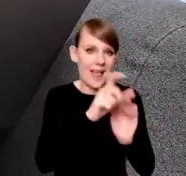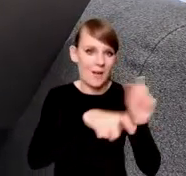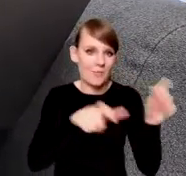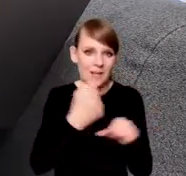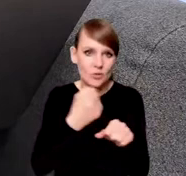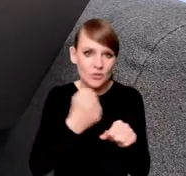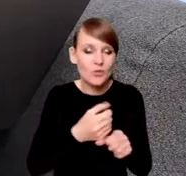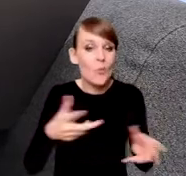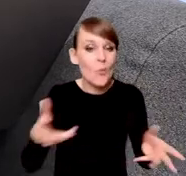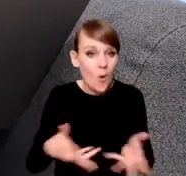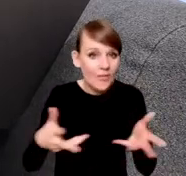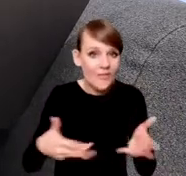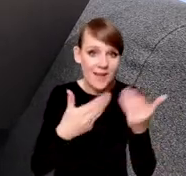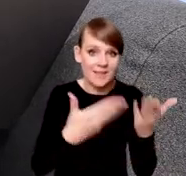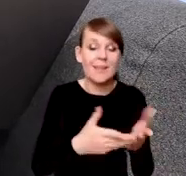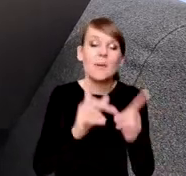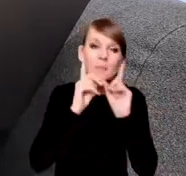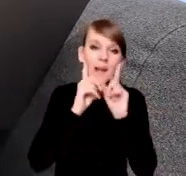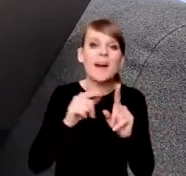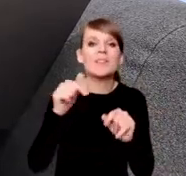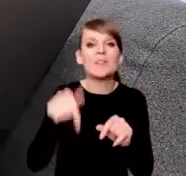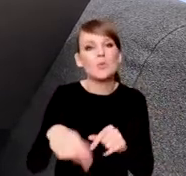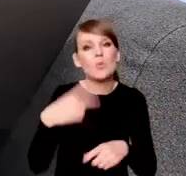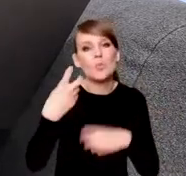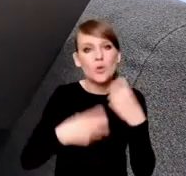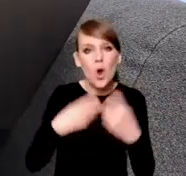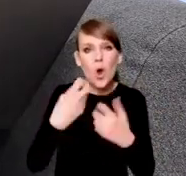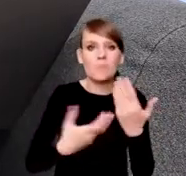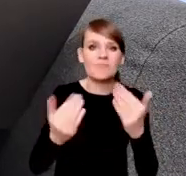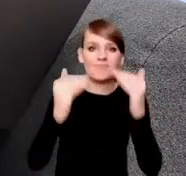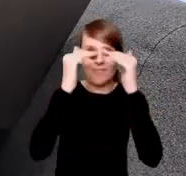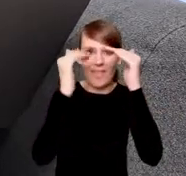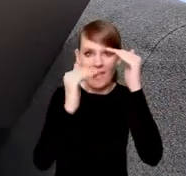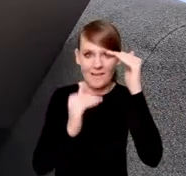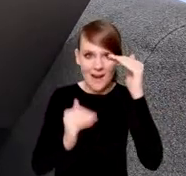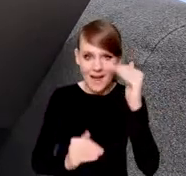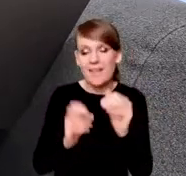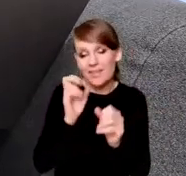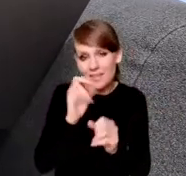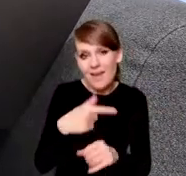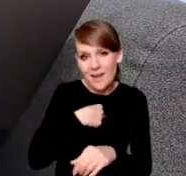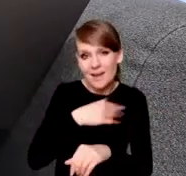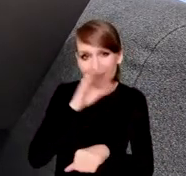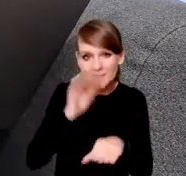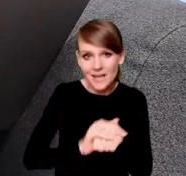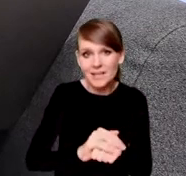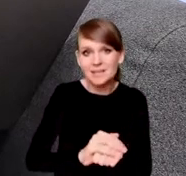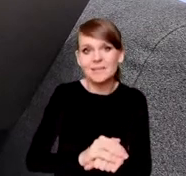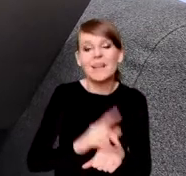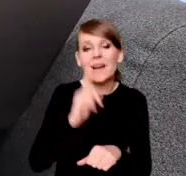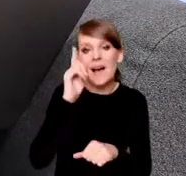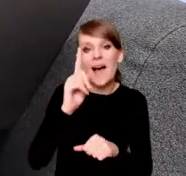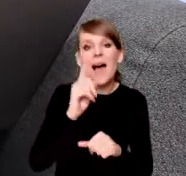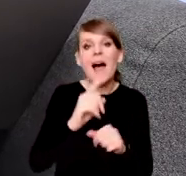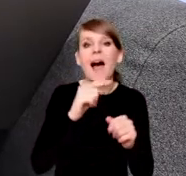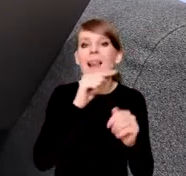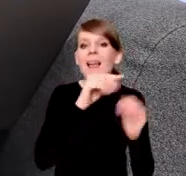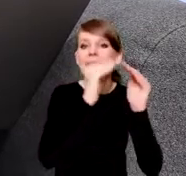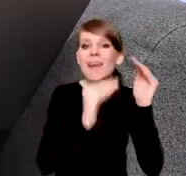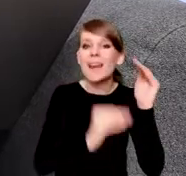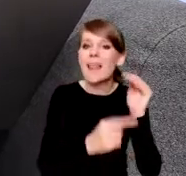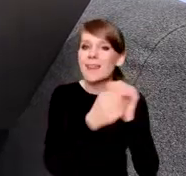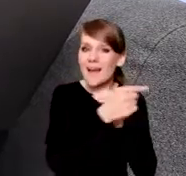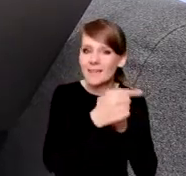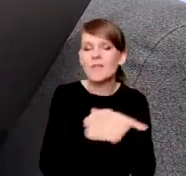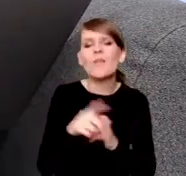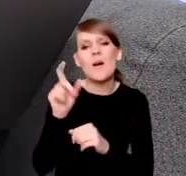problemem naszym jest ta hierarchiczność. To się zgadzam, ale ta hierarchiczność w negatywnym wydaniu. Nie w pozytywnym,